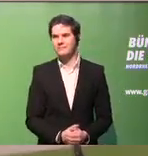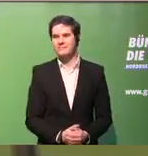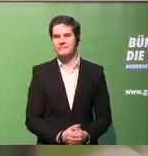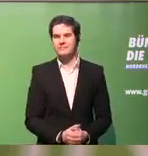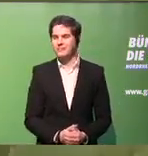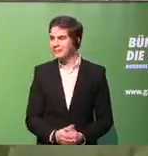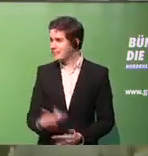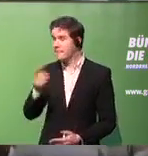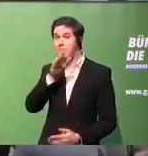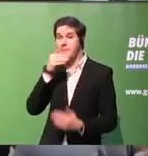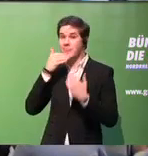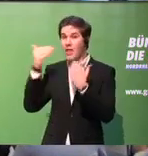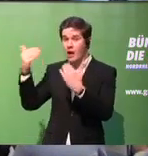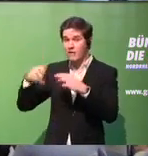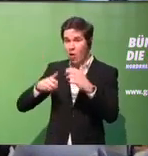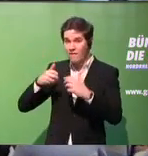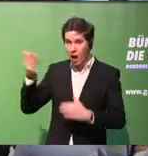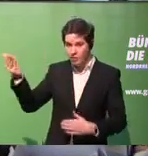Vielen Dank, Wolfgang.